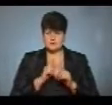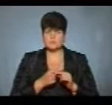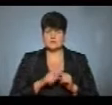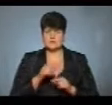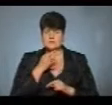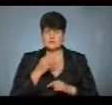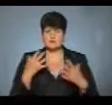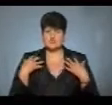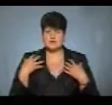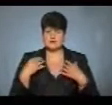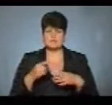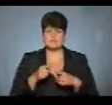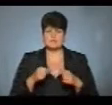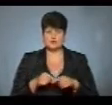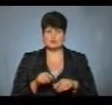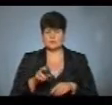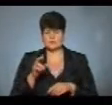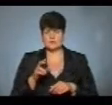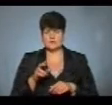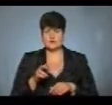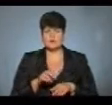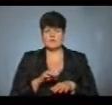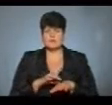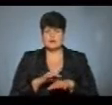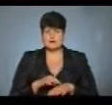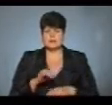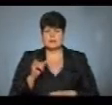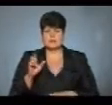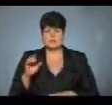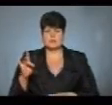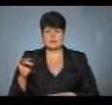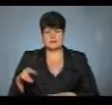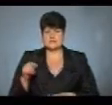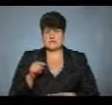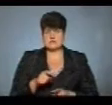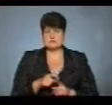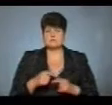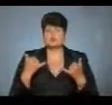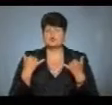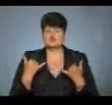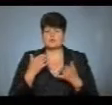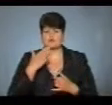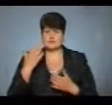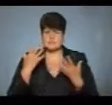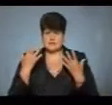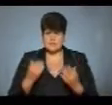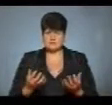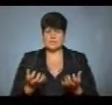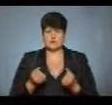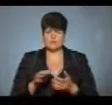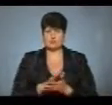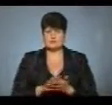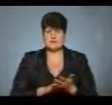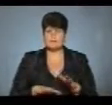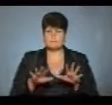повідомила начальниця відділу ведення Державного реєстру виборців міськради Ірина Бурда. За її словами, сьогодні, в останній день прийому заяв,